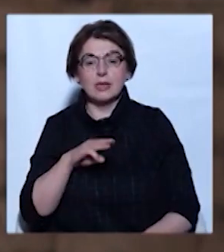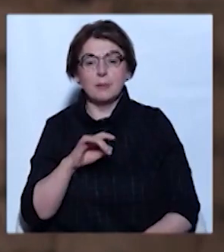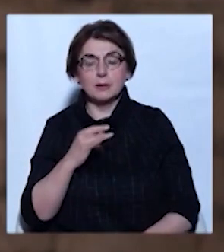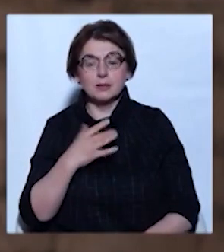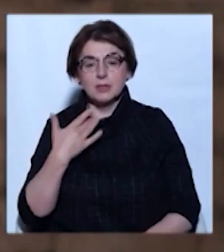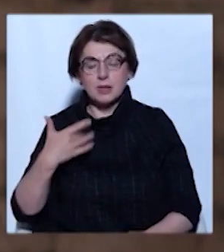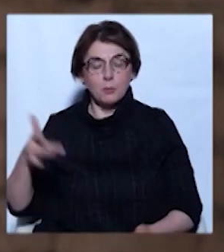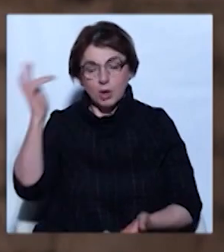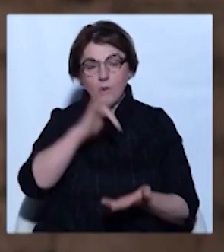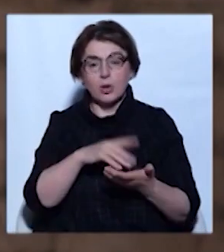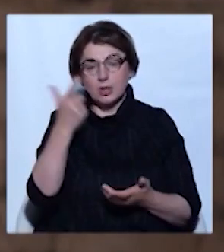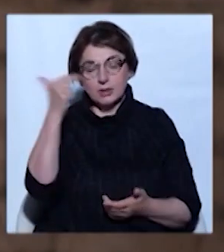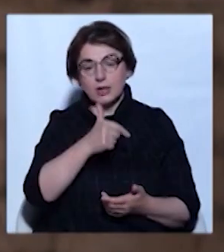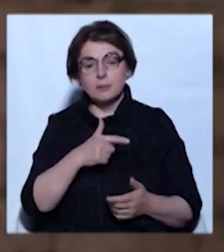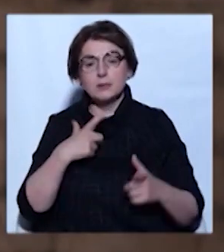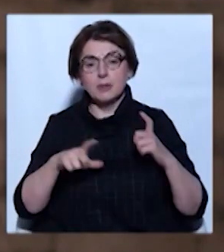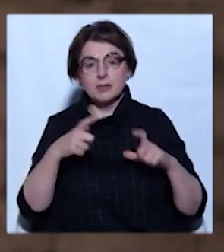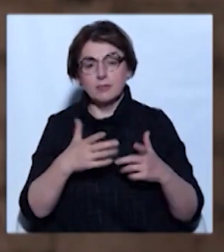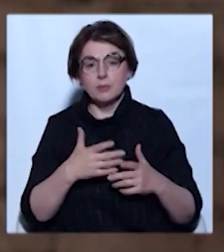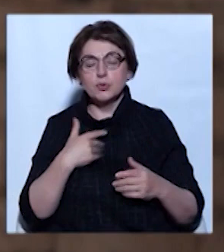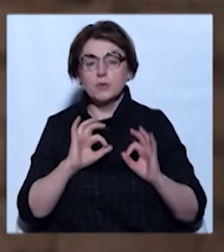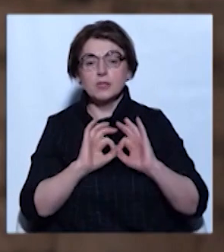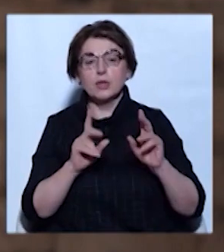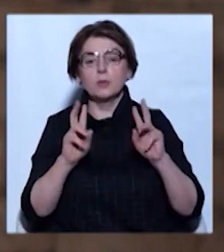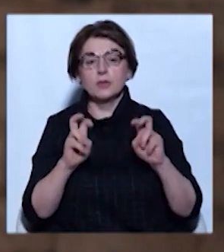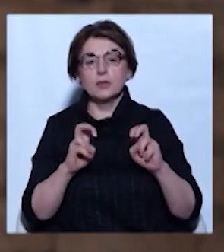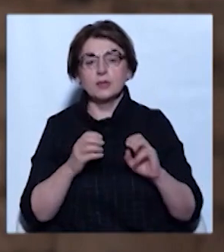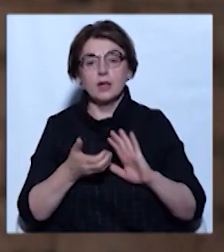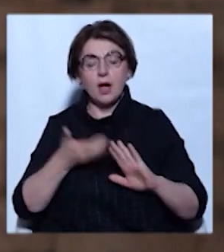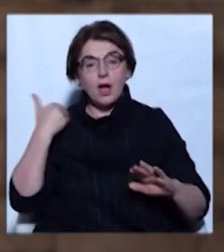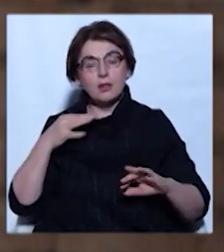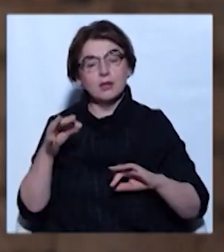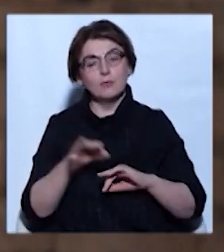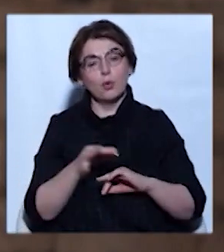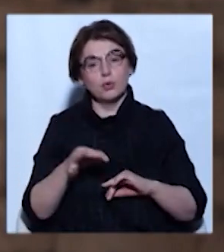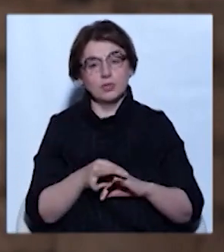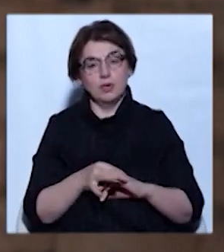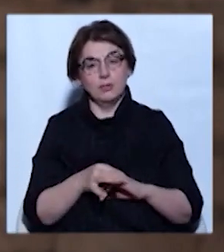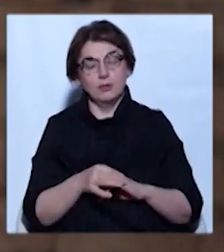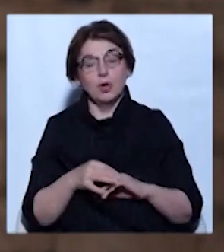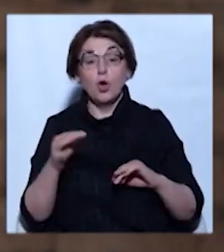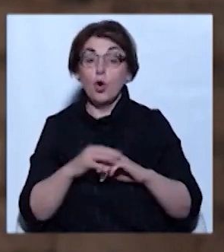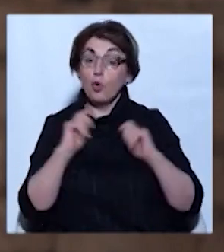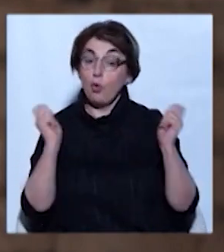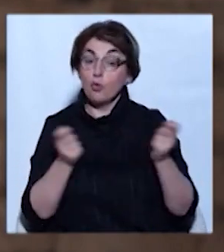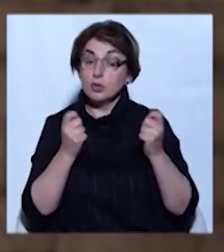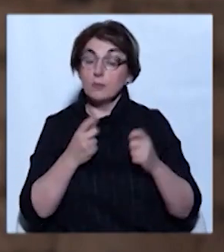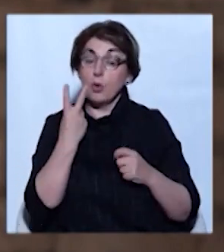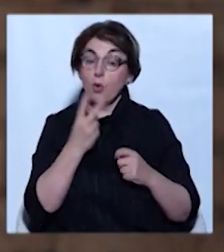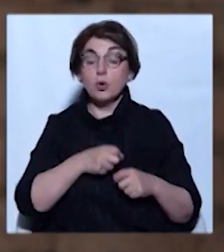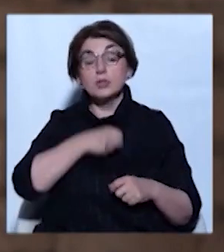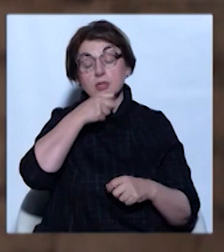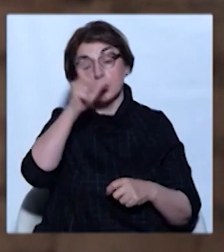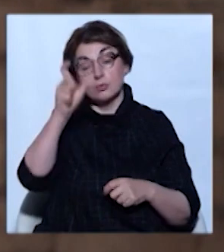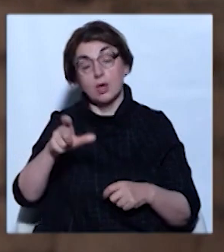Վղջուն, ես կաղաքացիական կրթությամ մանկավար շորենատաբատած ենեմ։ Այսօրվա մեր դասի թեման վաղ ամուսնությունն է։ Ամուսնությունը